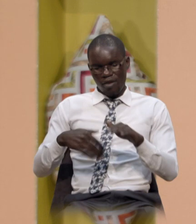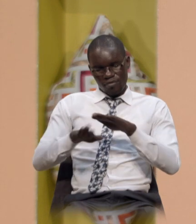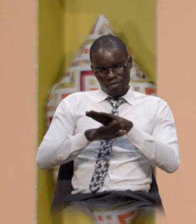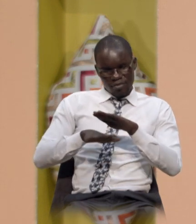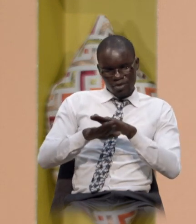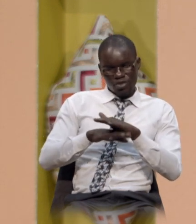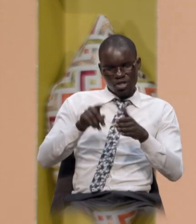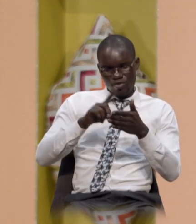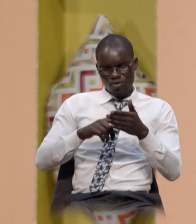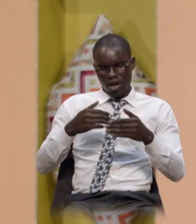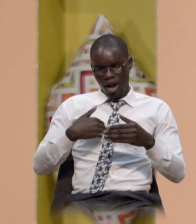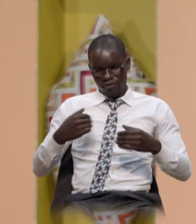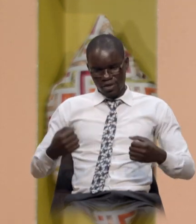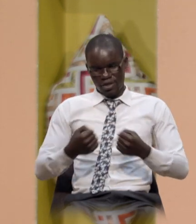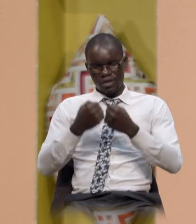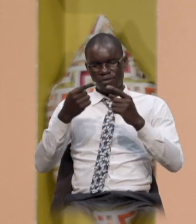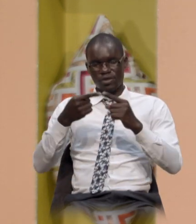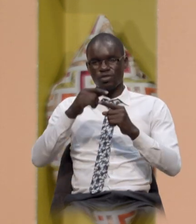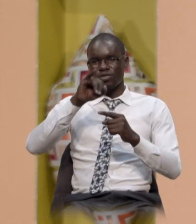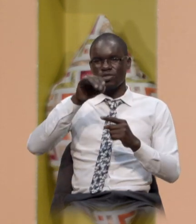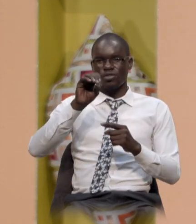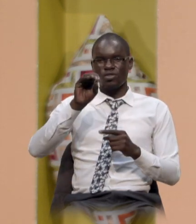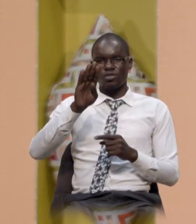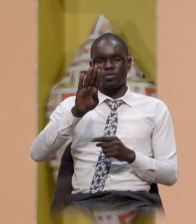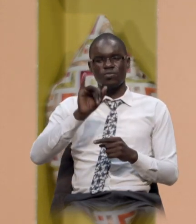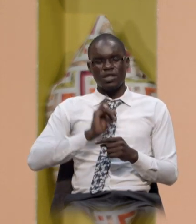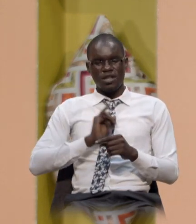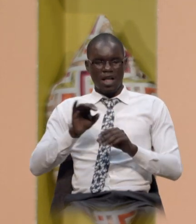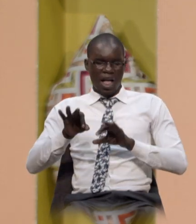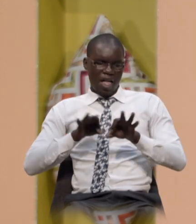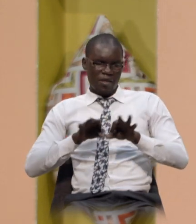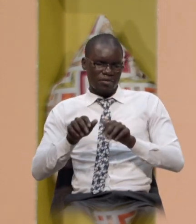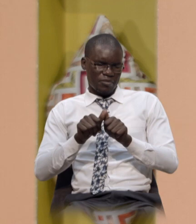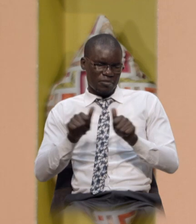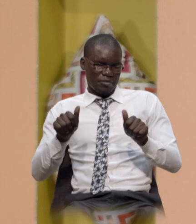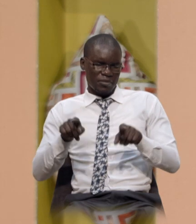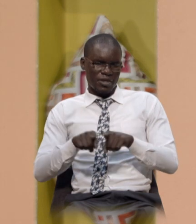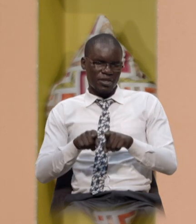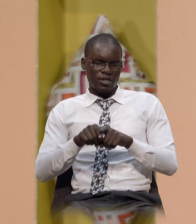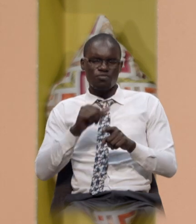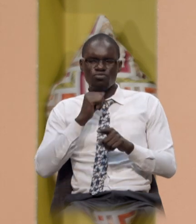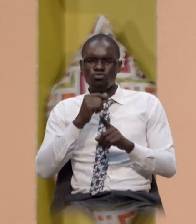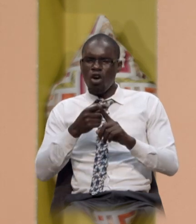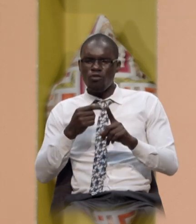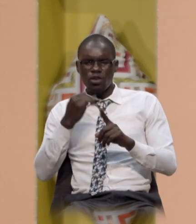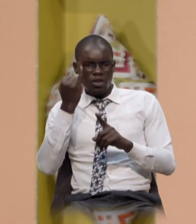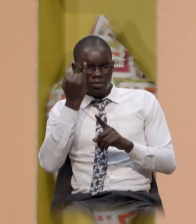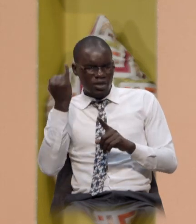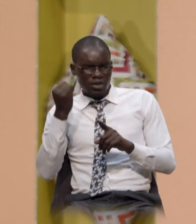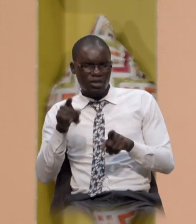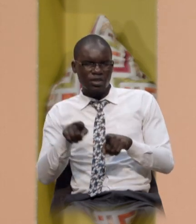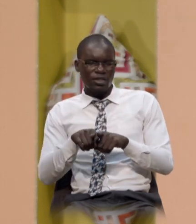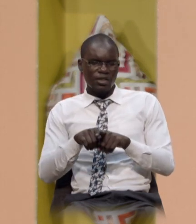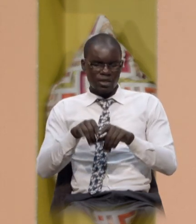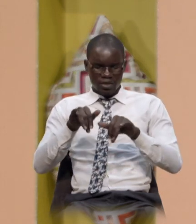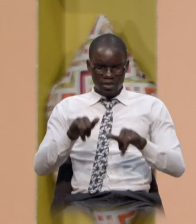kile kilichompata mtumishi wa Mungu Ayubu. Niliwaelezea kwamba Ayubu hakuwa Mwisraeli, na Ayubu aliishi siku